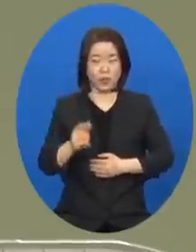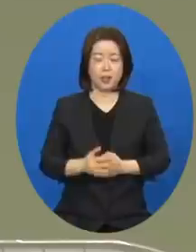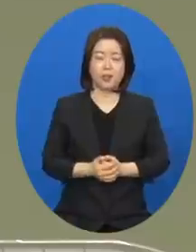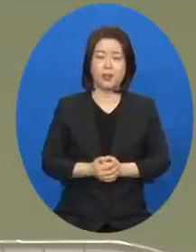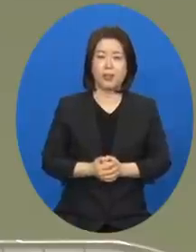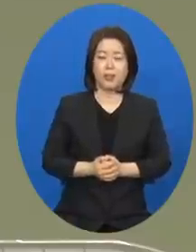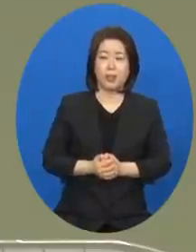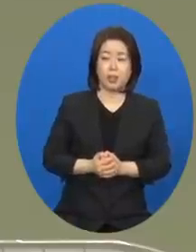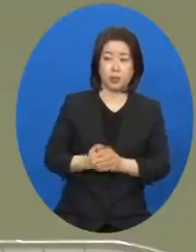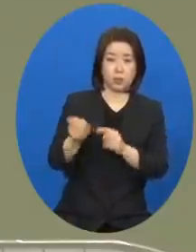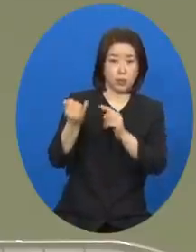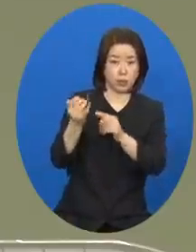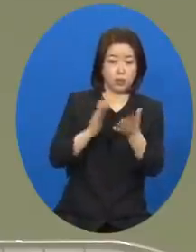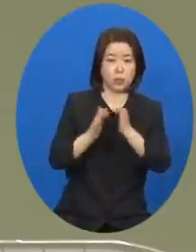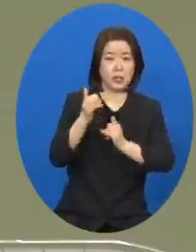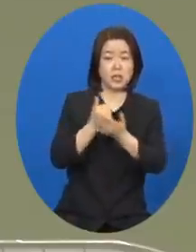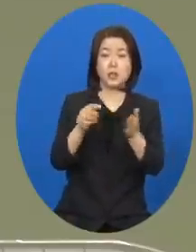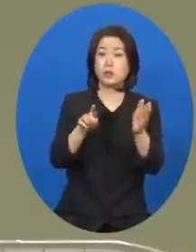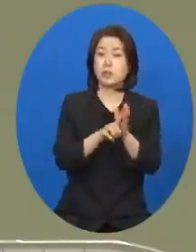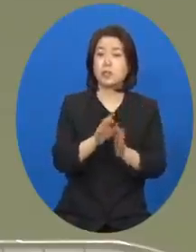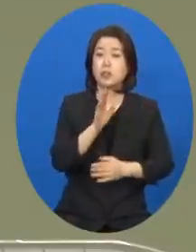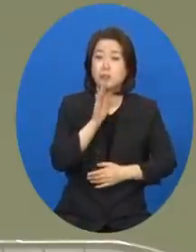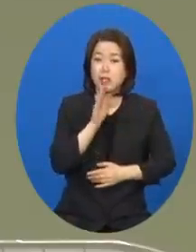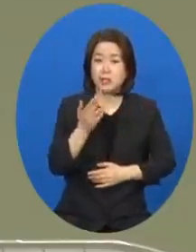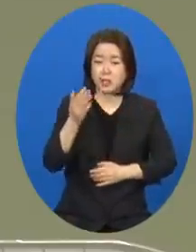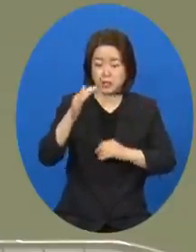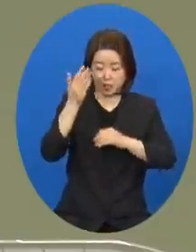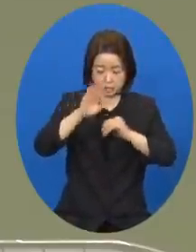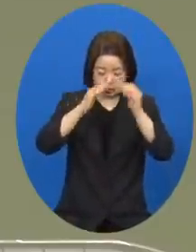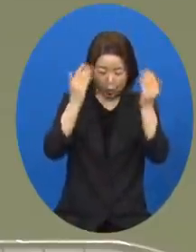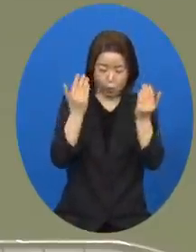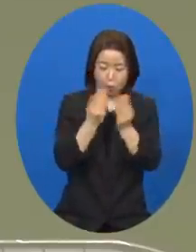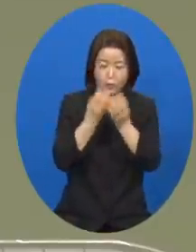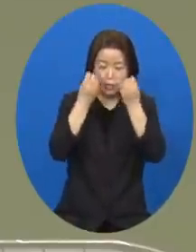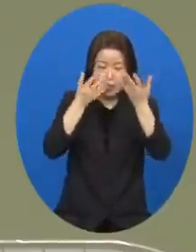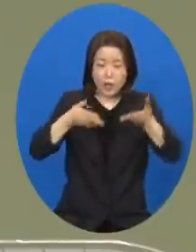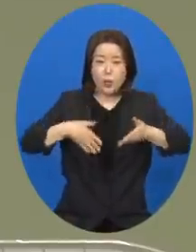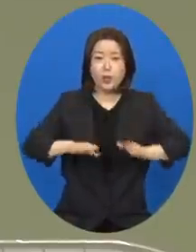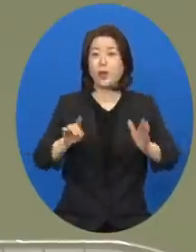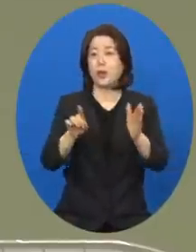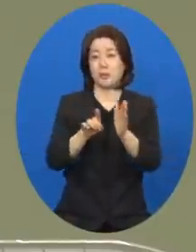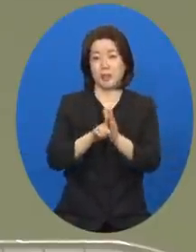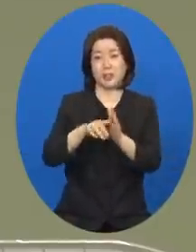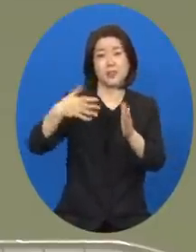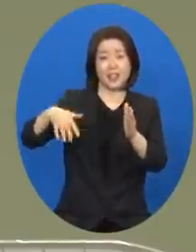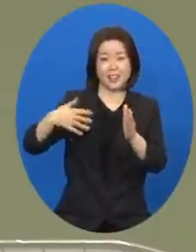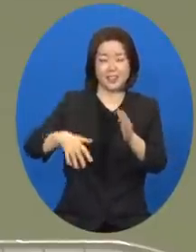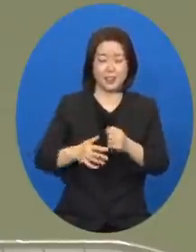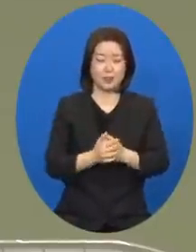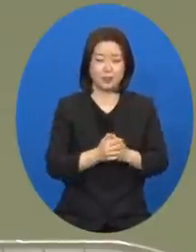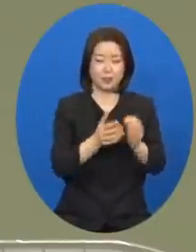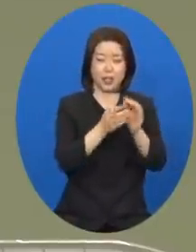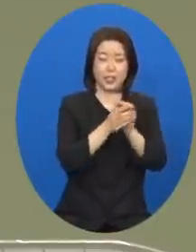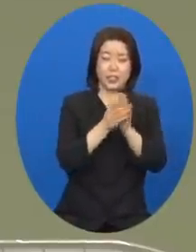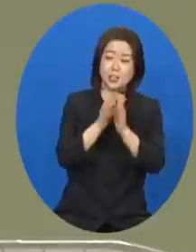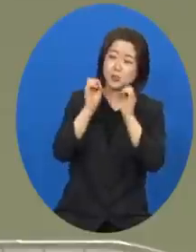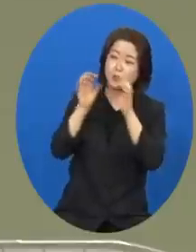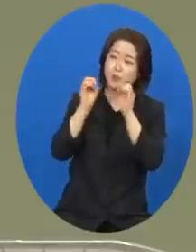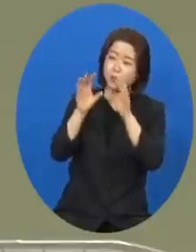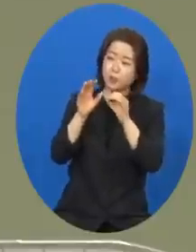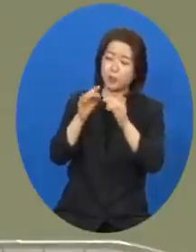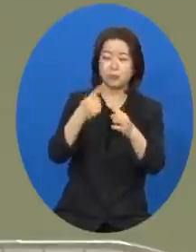그도 예수를 믿었지만 온전히 거듭난 믿음은 아니었습니다. 친구의 전도로 그저 교회를